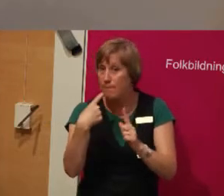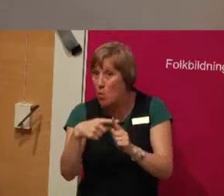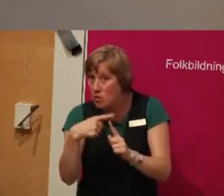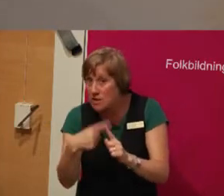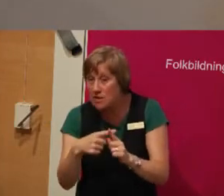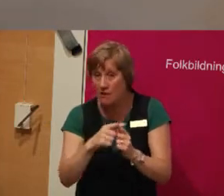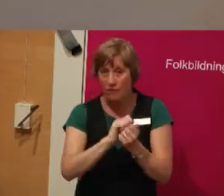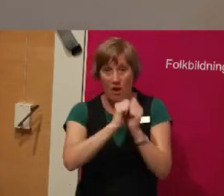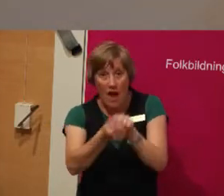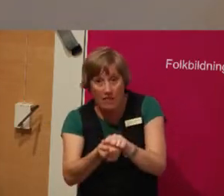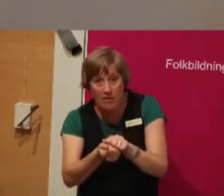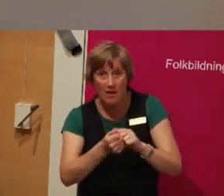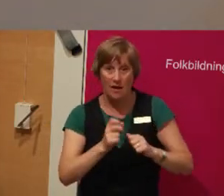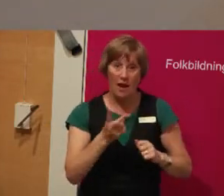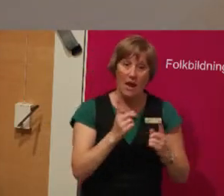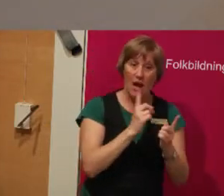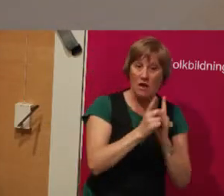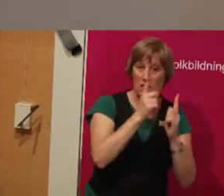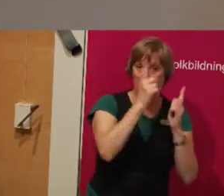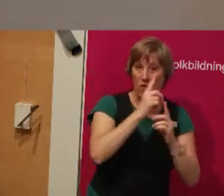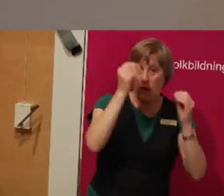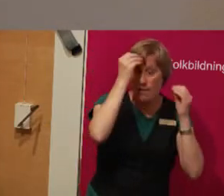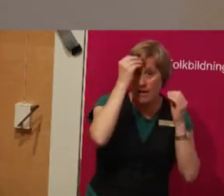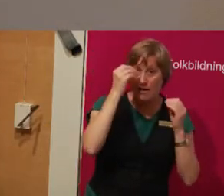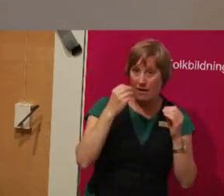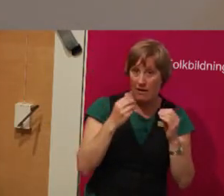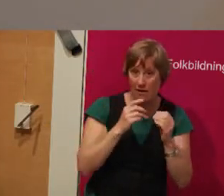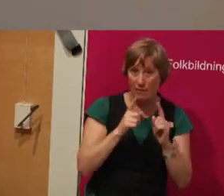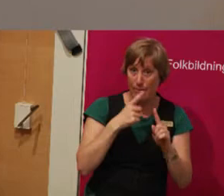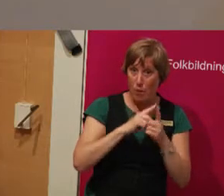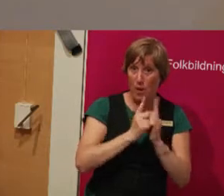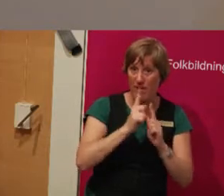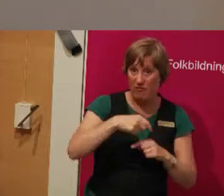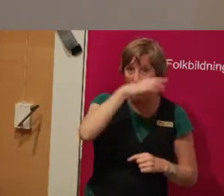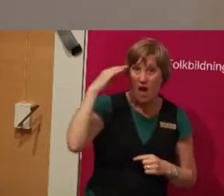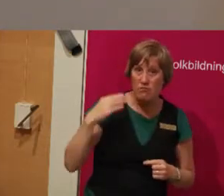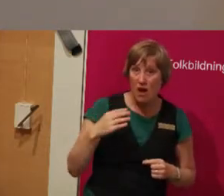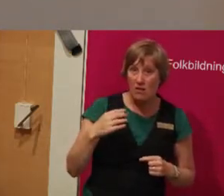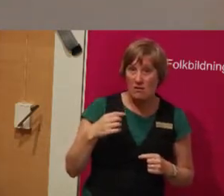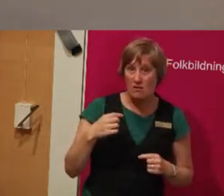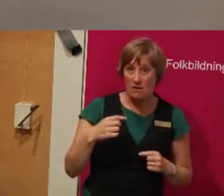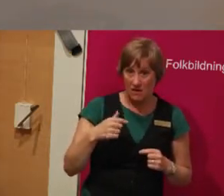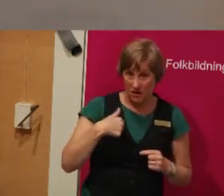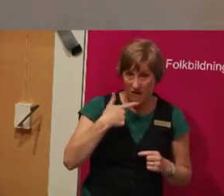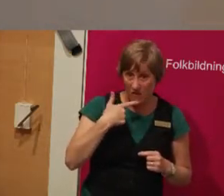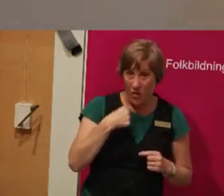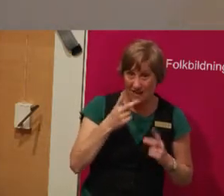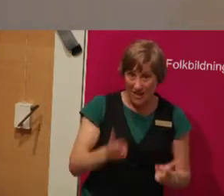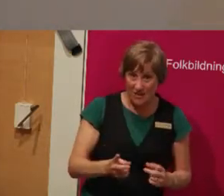också kanske delar av den börjar vara förlegade. Törs jag säga det i det här sammanhanget? Ja. Jag släpper ut en boll här.